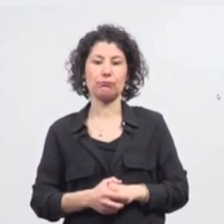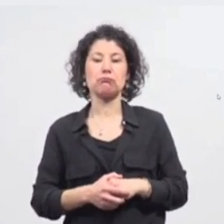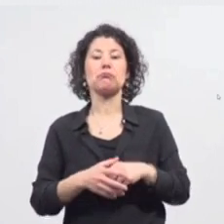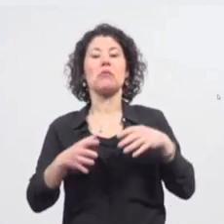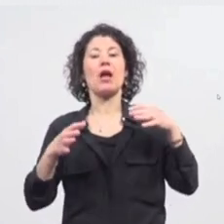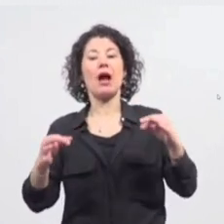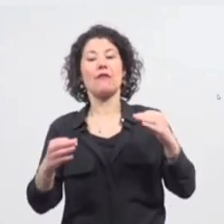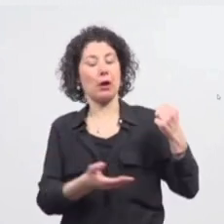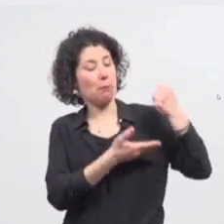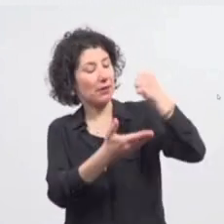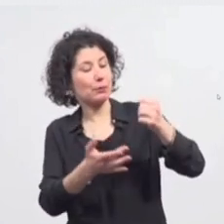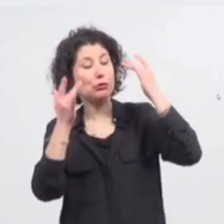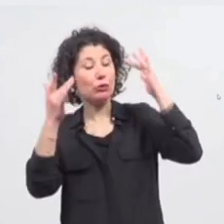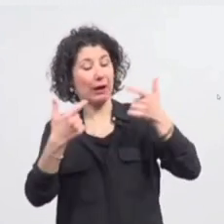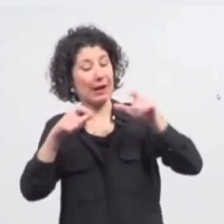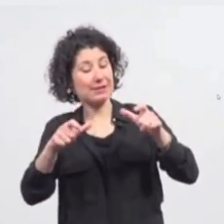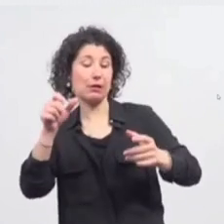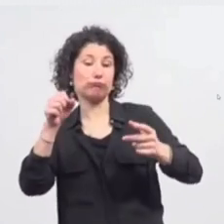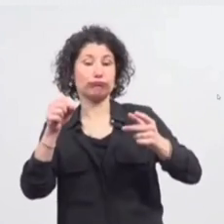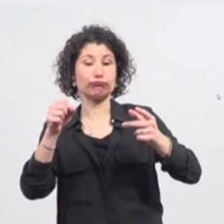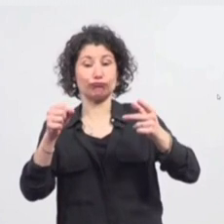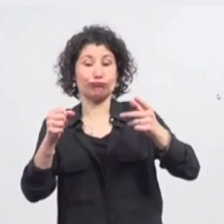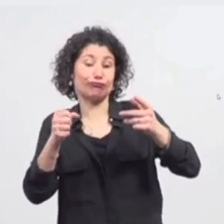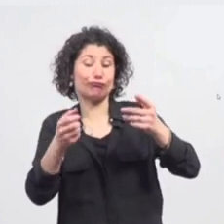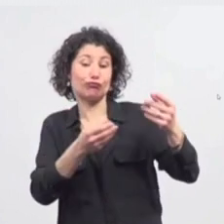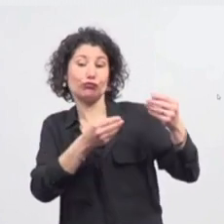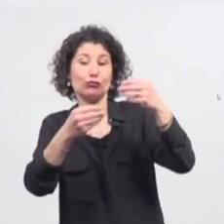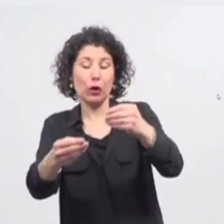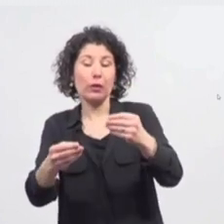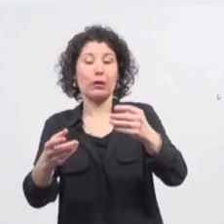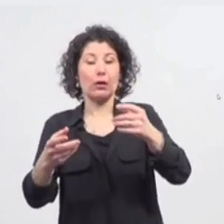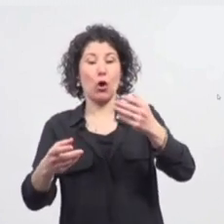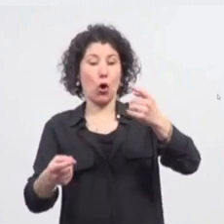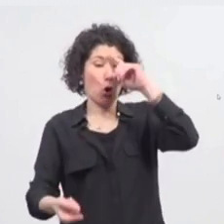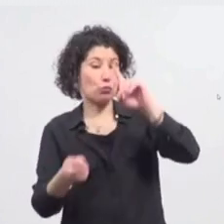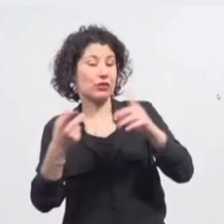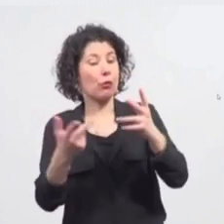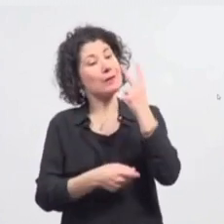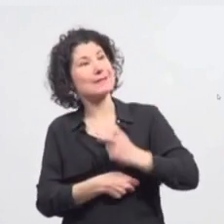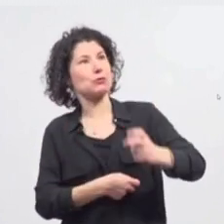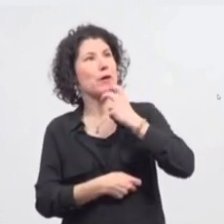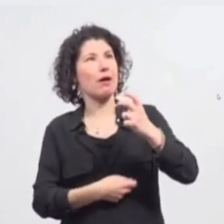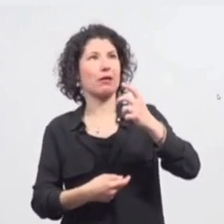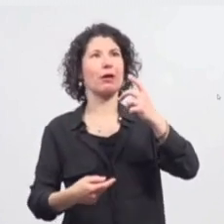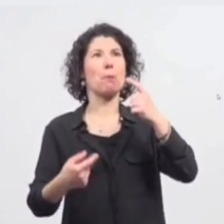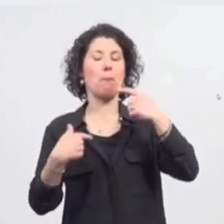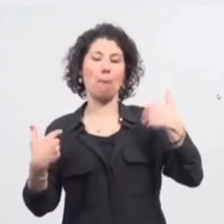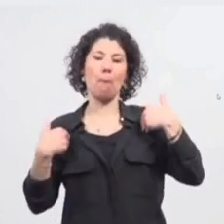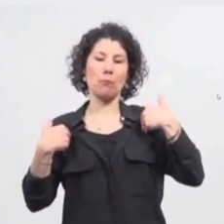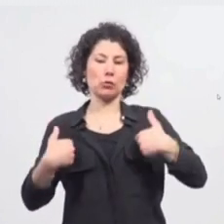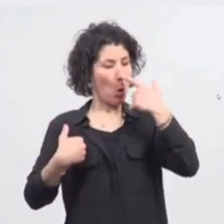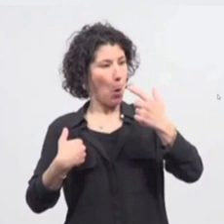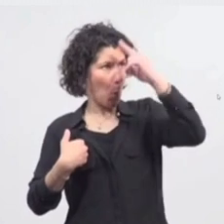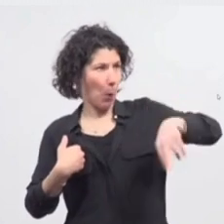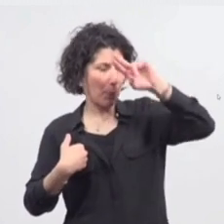citoyens européens de s'approprier la richesse de leur histoire commune et de développer le sentiment d'appartenance à l'Europe. Je